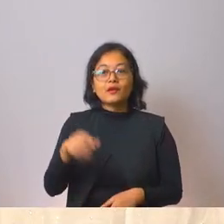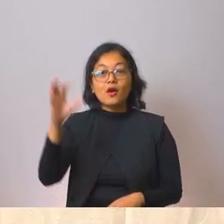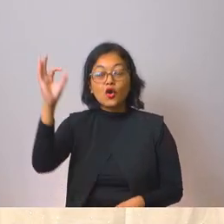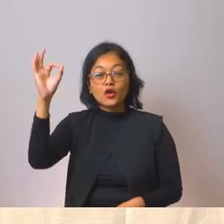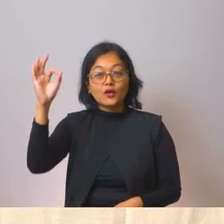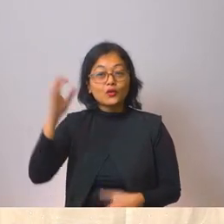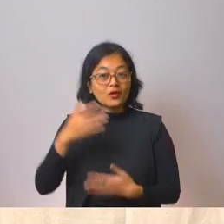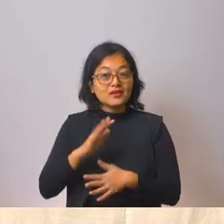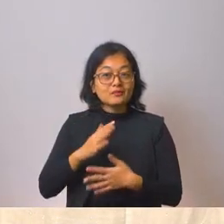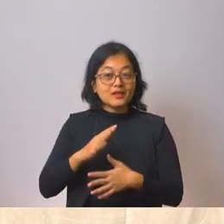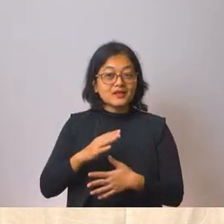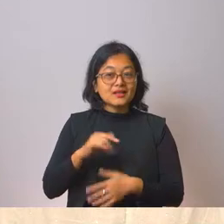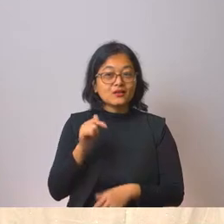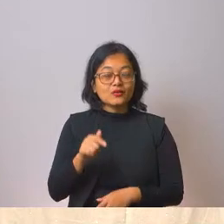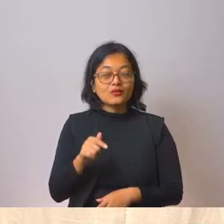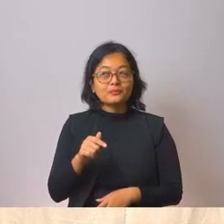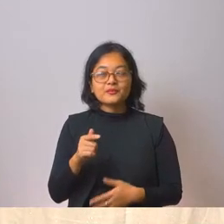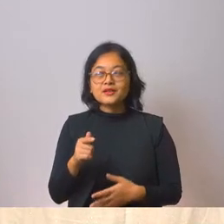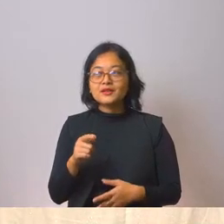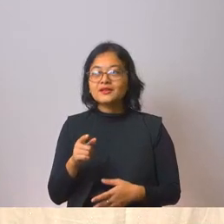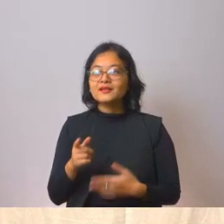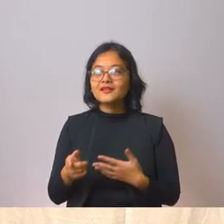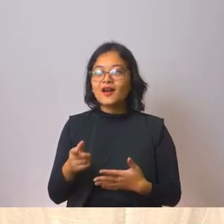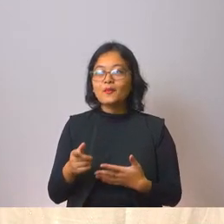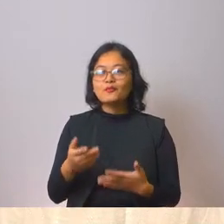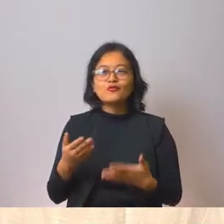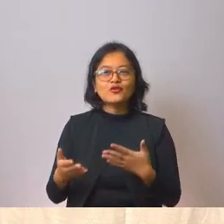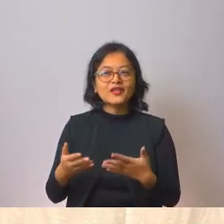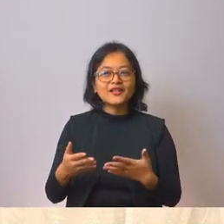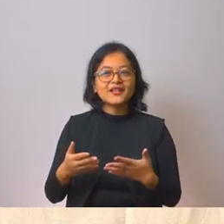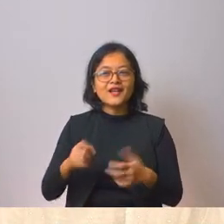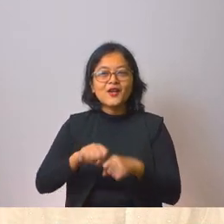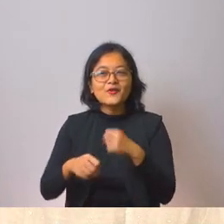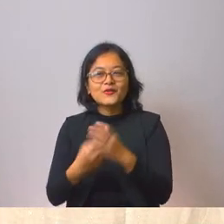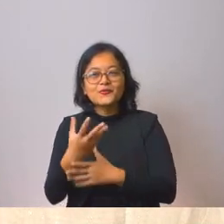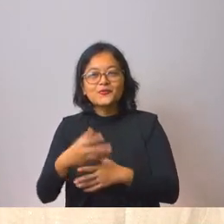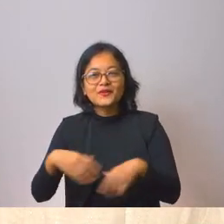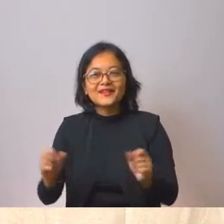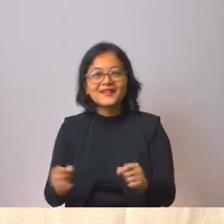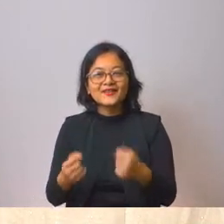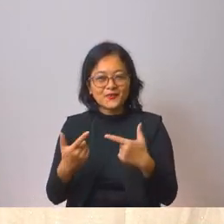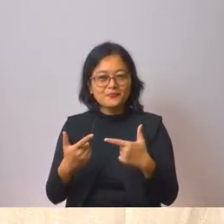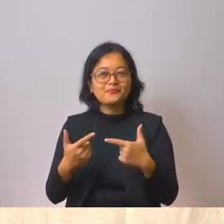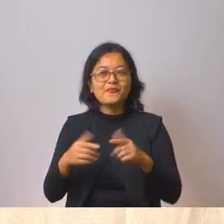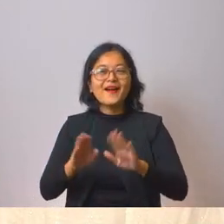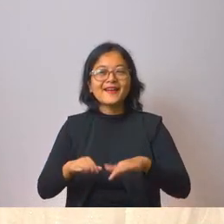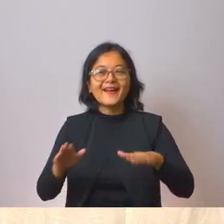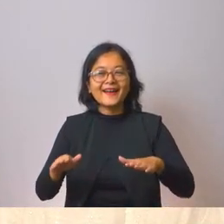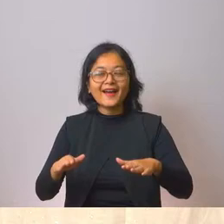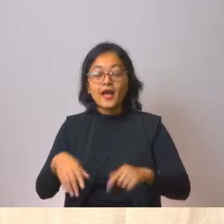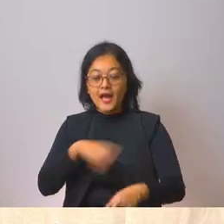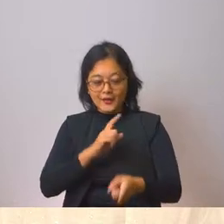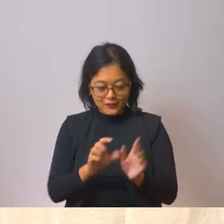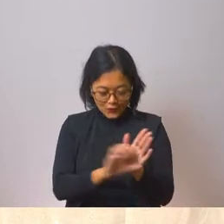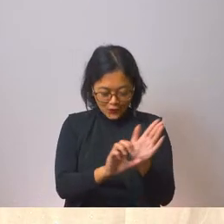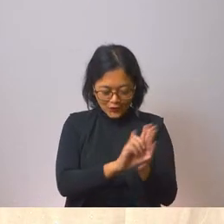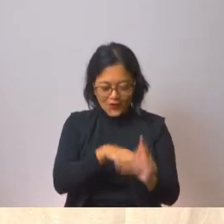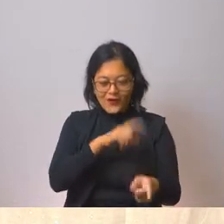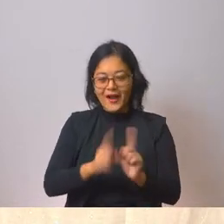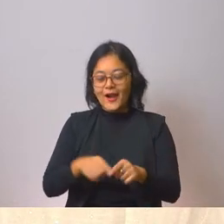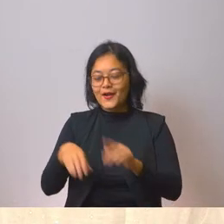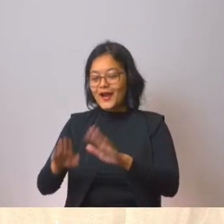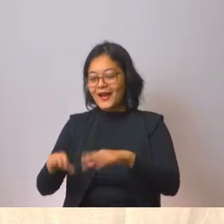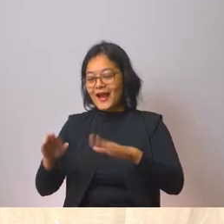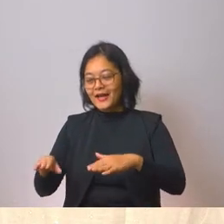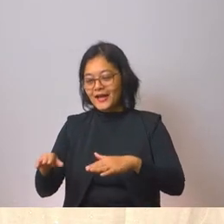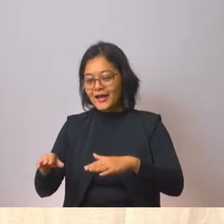tempatnya. Anak nilai jelek, orang tua cemas, maka anak-anak diminta untuk nilainya naik, kemudian dengan